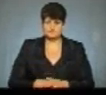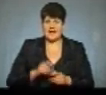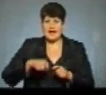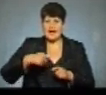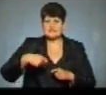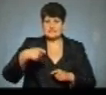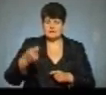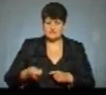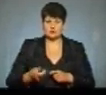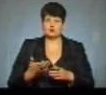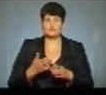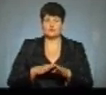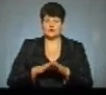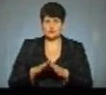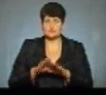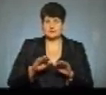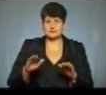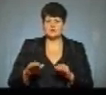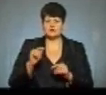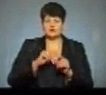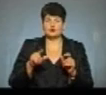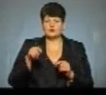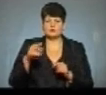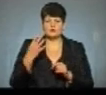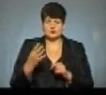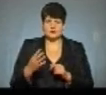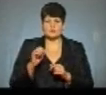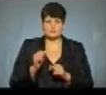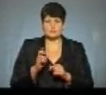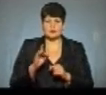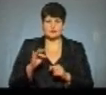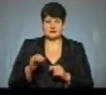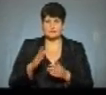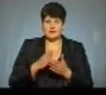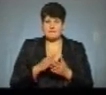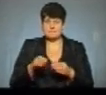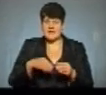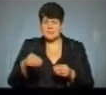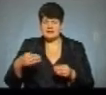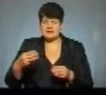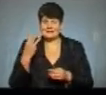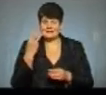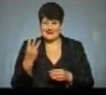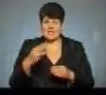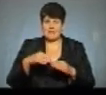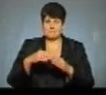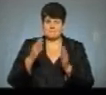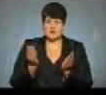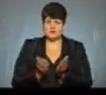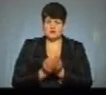Естафету «Кулі Атланта» виконує учень школи номер 4 Антон Бриткін. Він має перемістити 3 м'ячі із обручів у